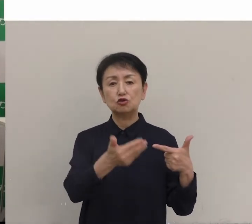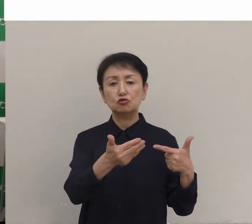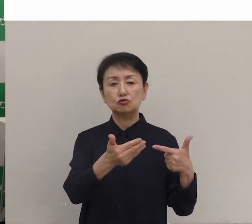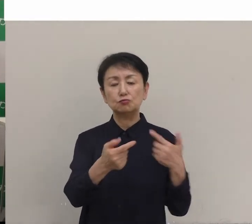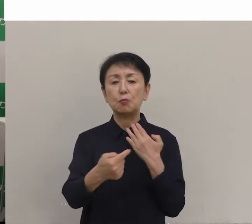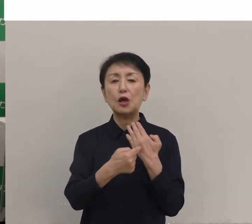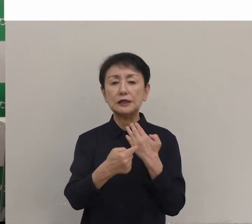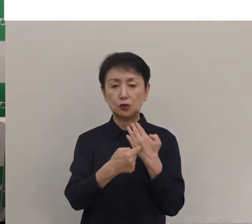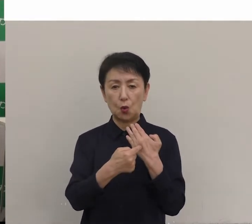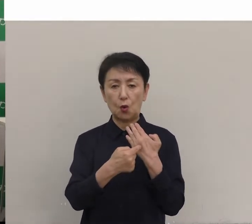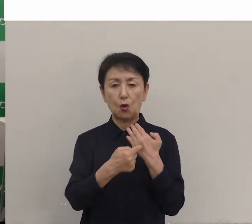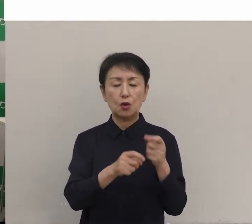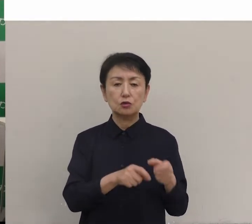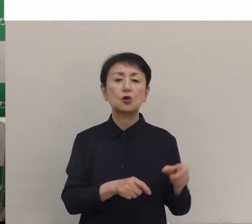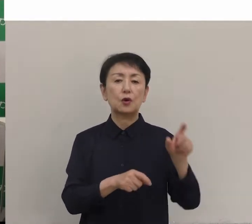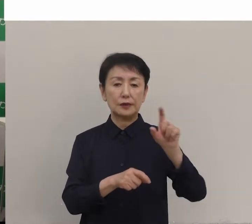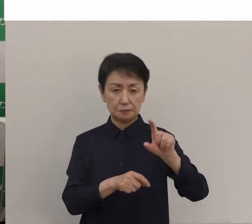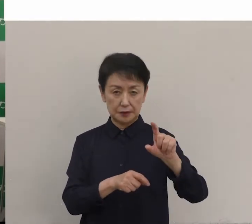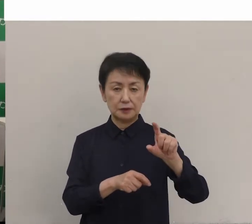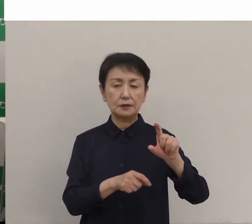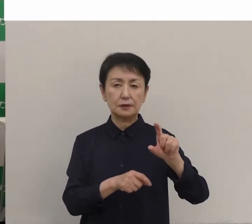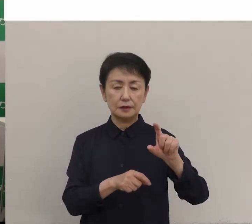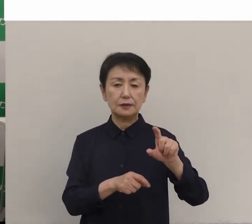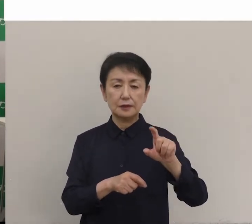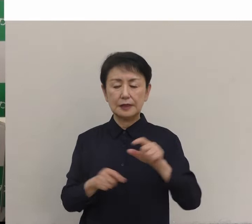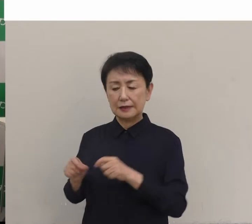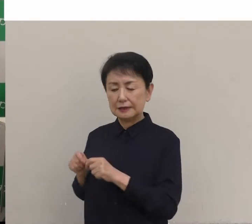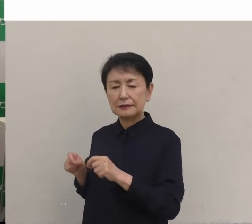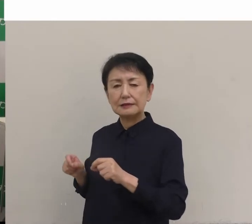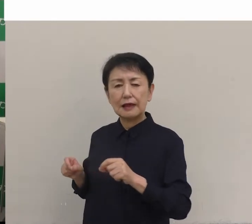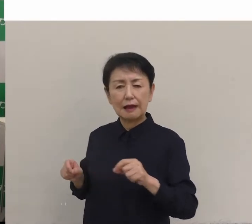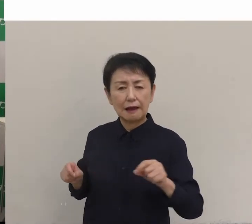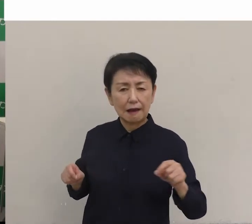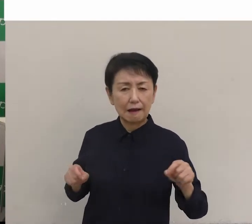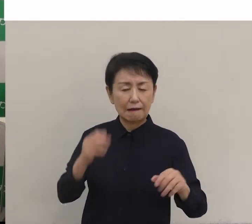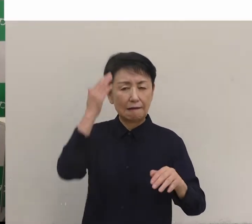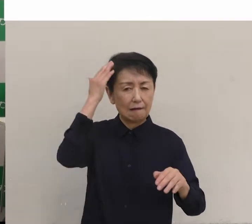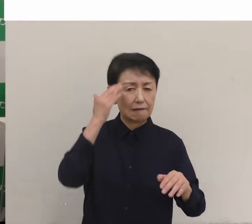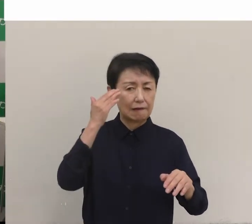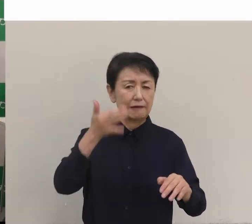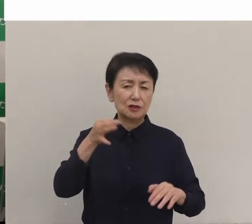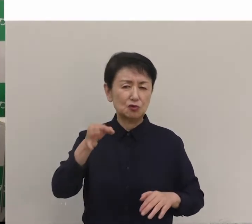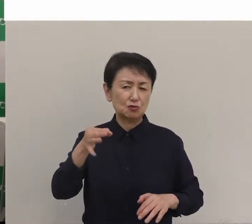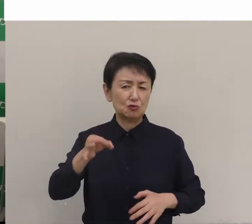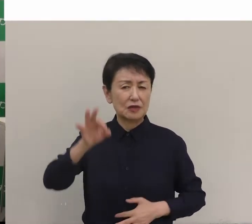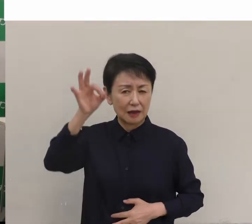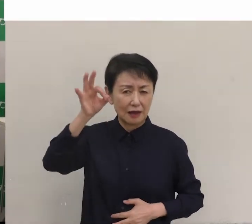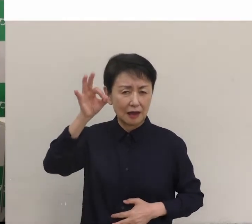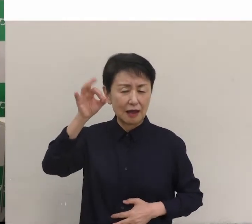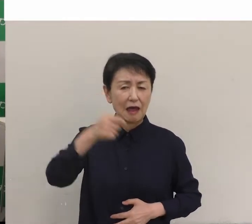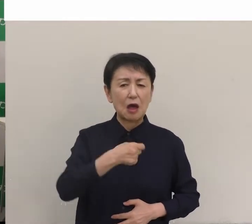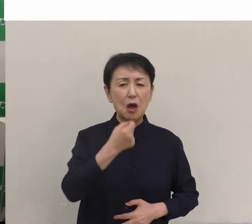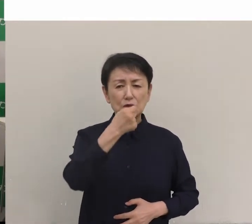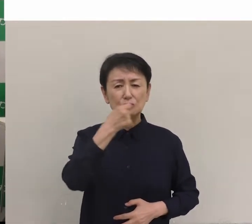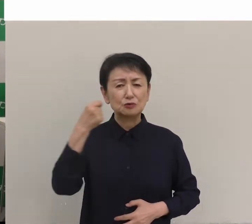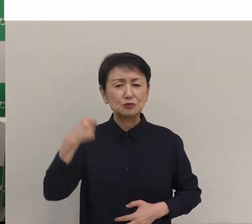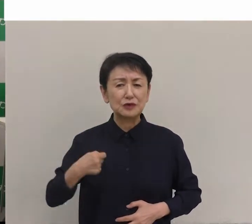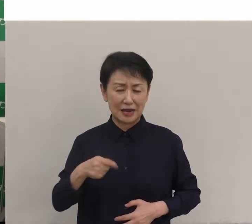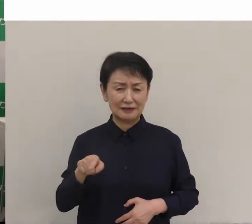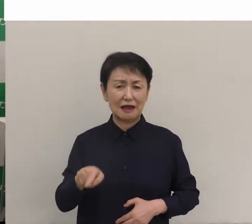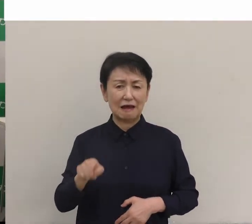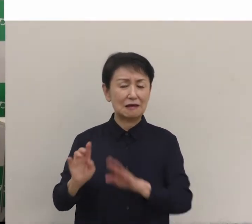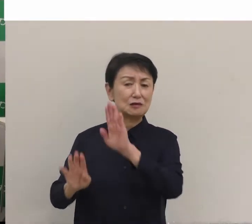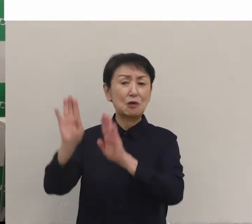6.9 ポイント増加しました。長引く原油高やウクライナ情勢の影響による電気料金の値上げな